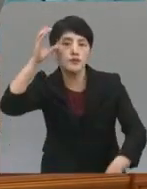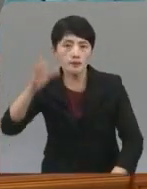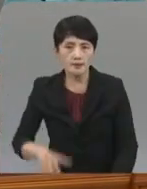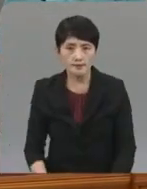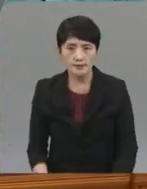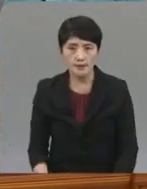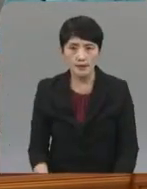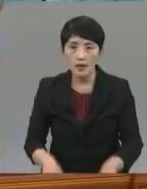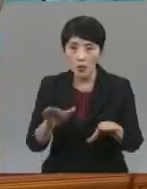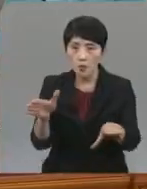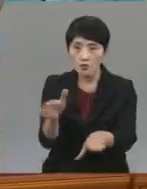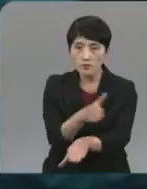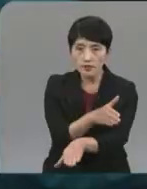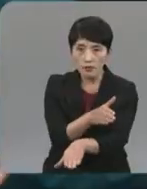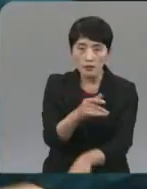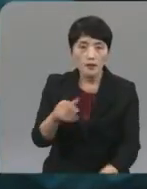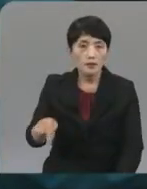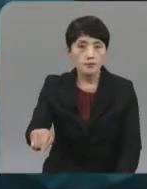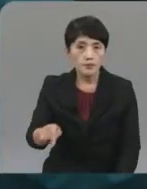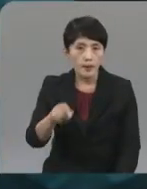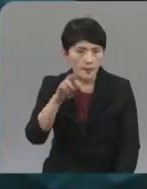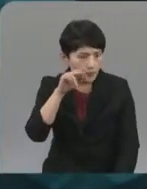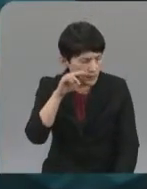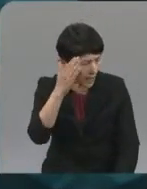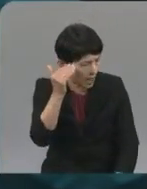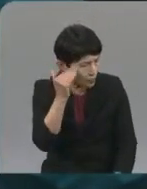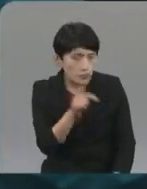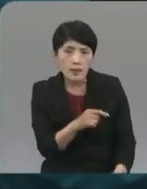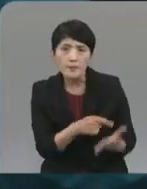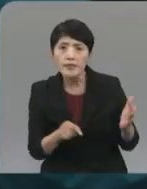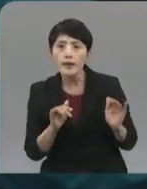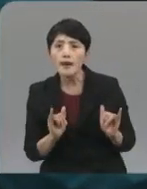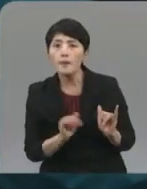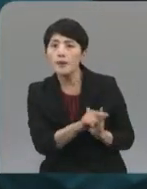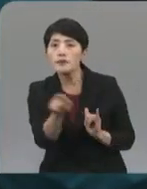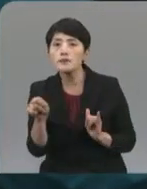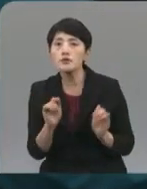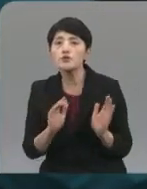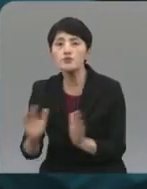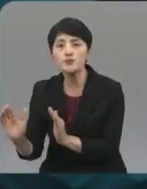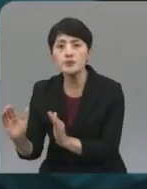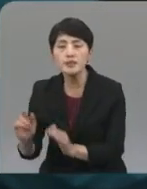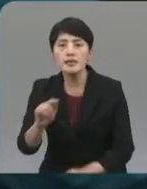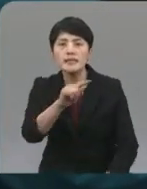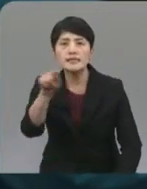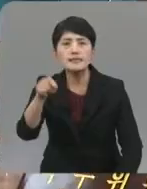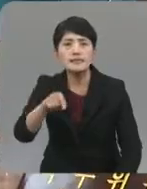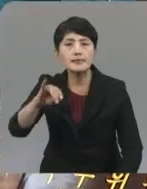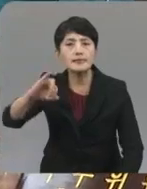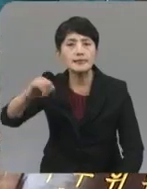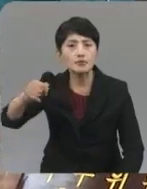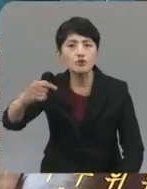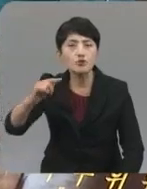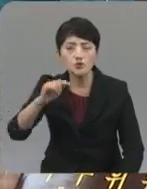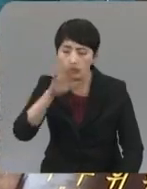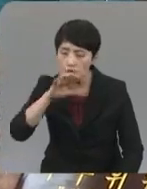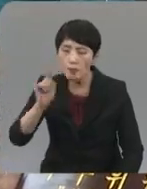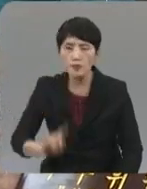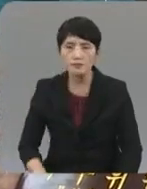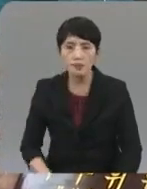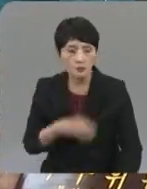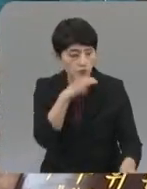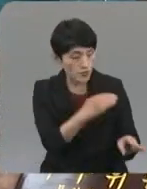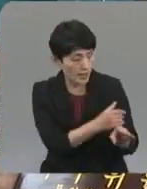поставок которые они до сих пор функционировали по отдельности уровень устойчивости экономика трёх стран